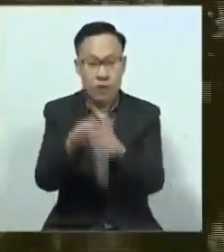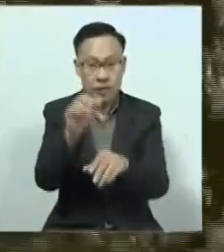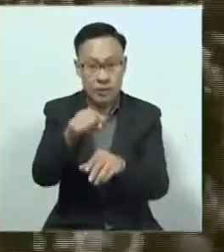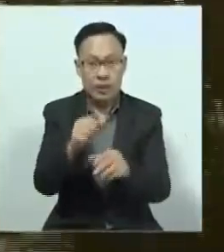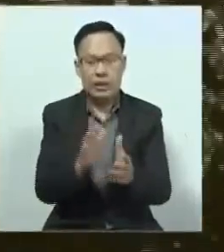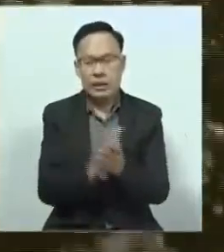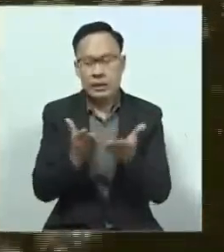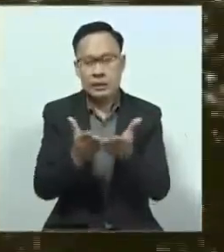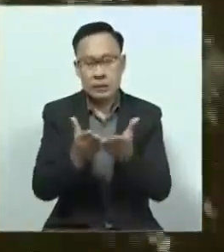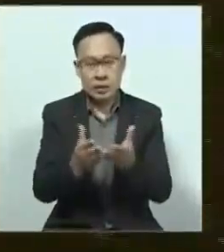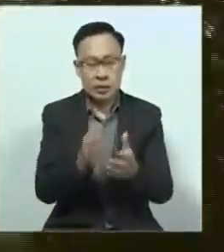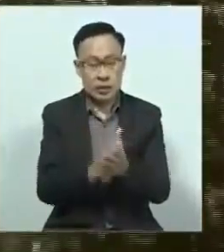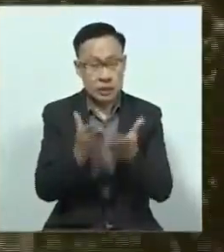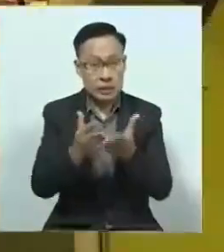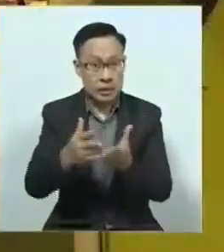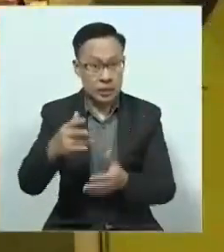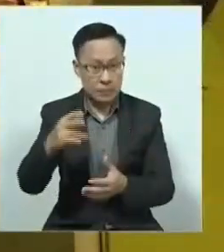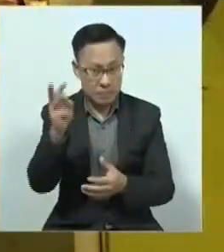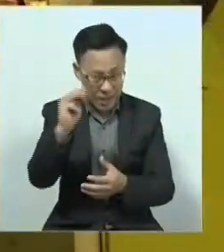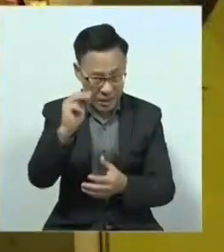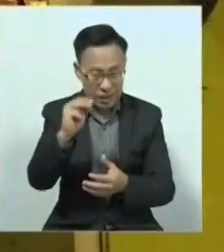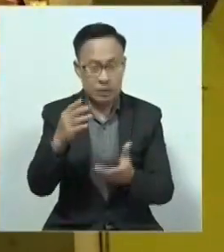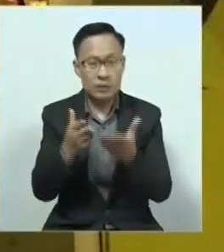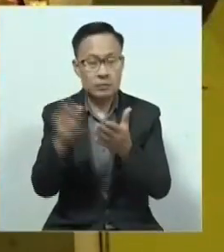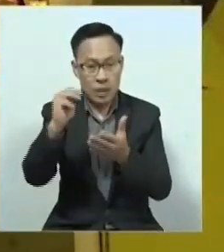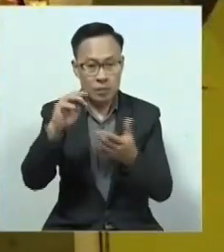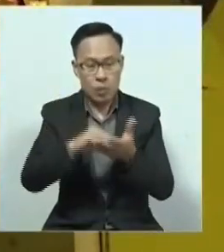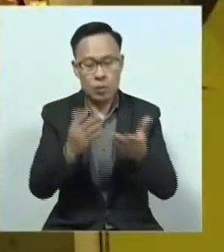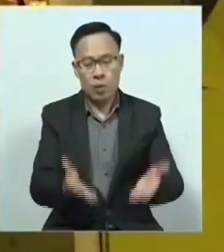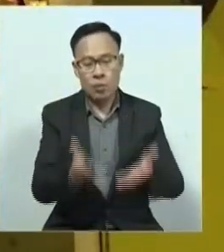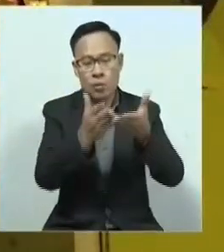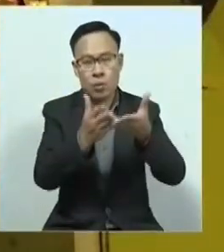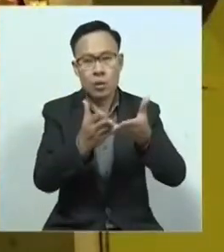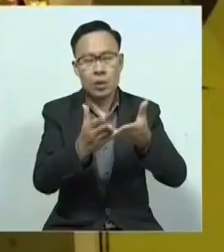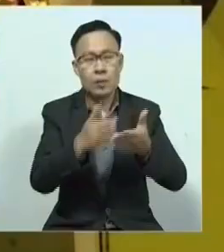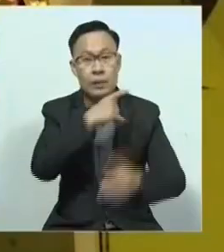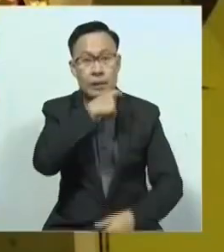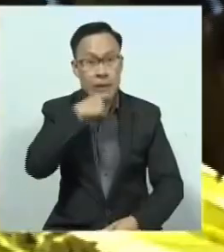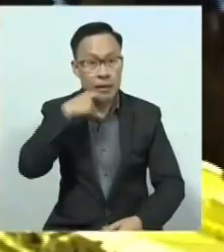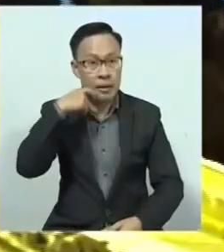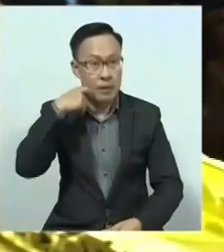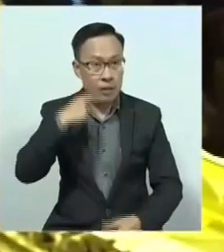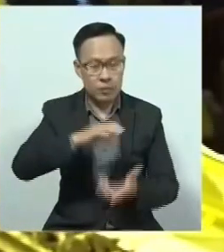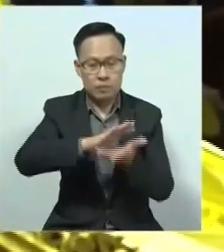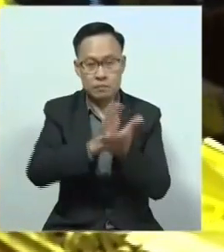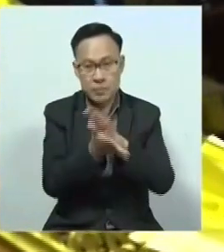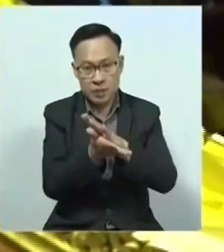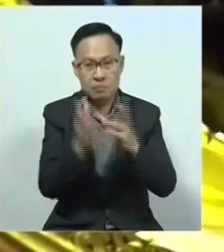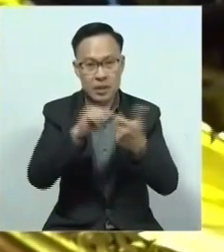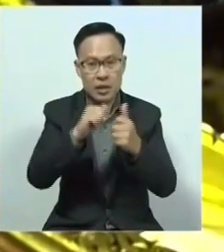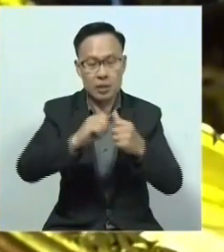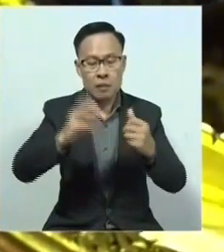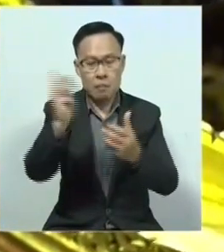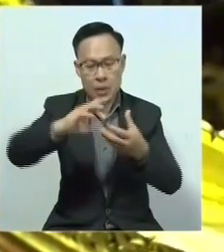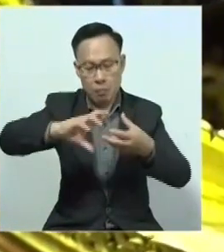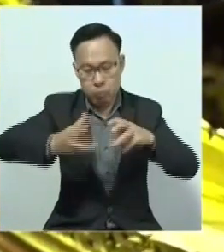พอเรือไม้ขึ้นแคร่อายุมันนานเข้าก็เกิดการบิดตัวบิดตัวทำอย่างไร